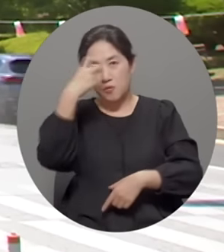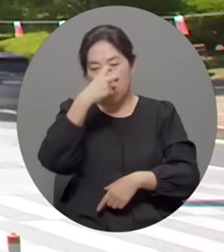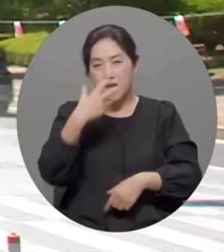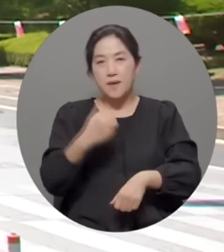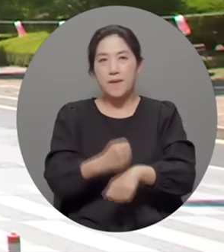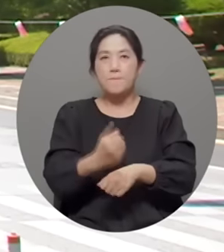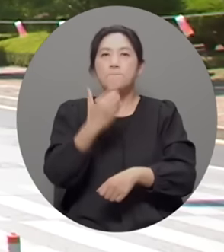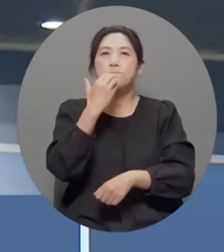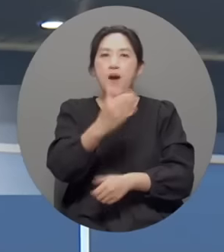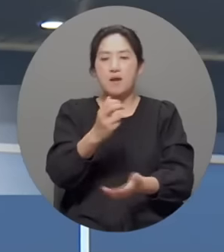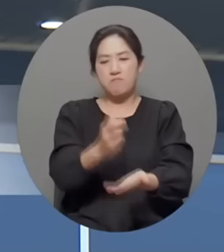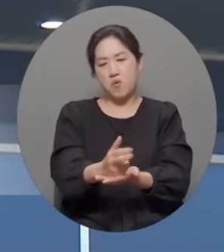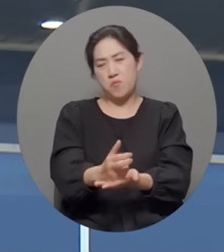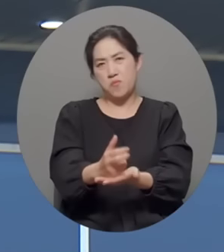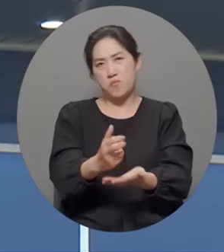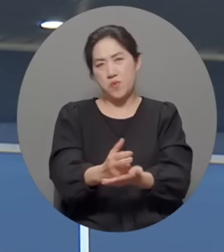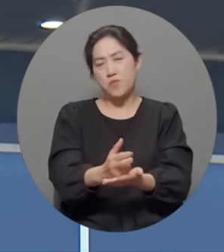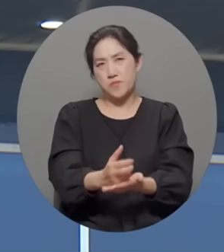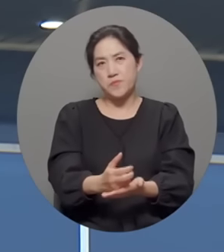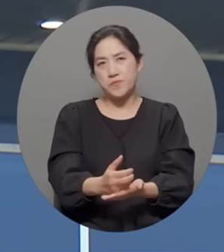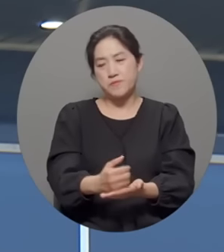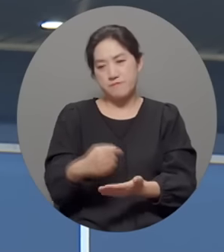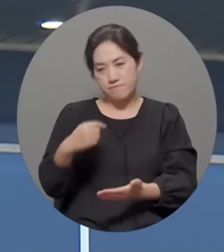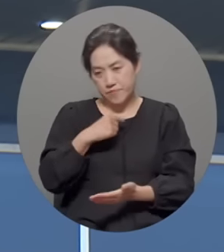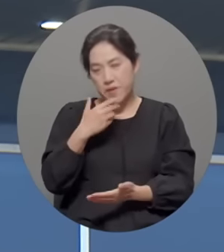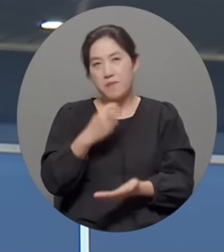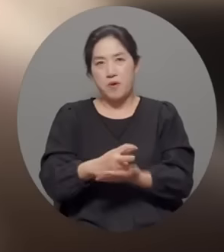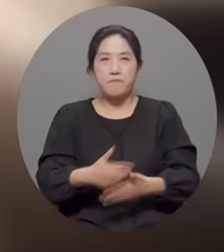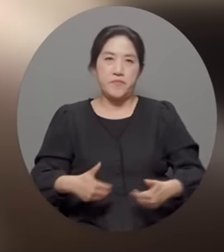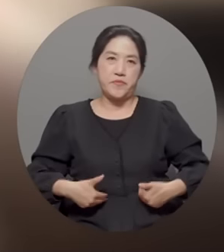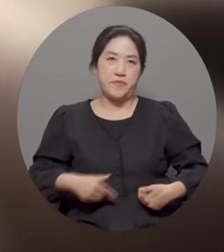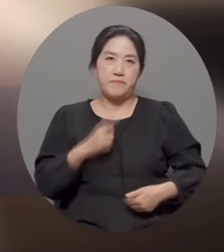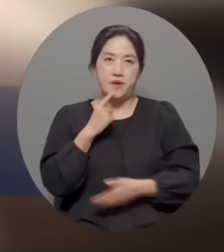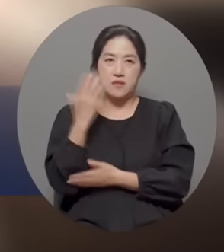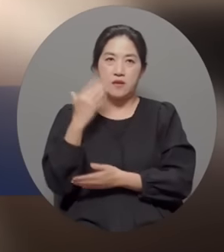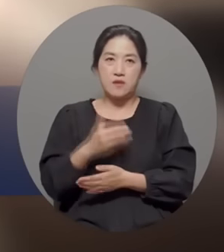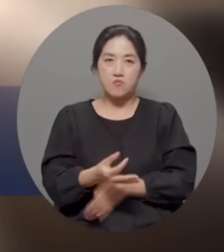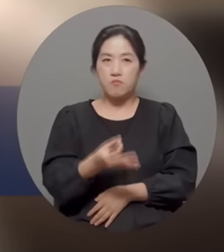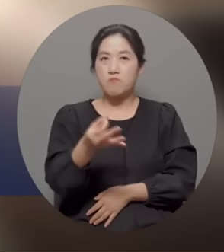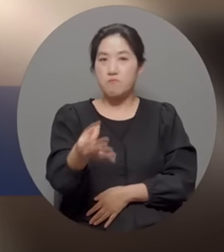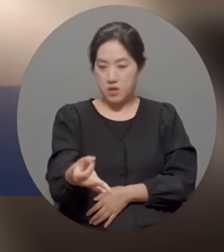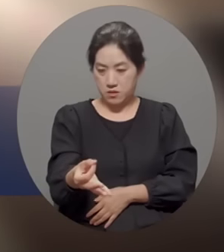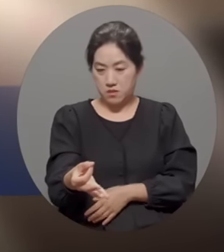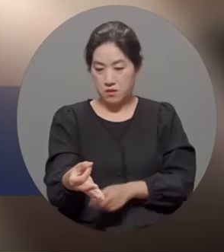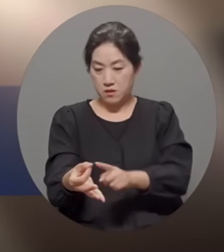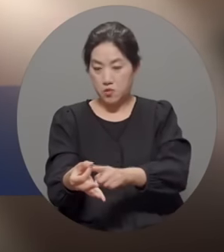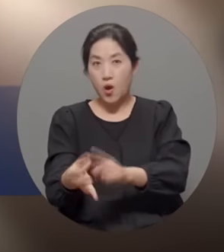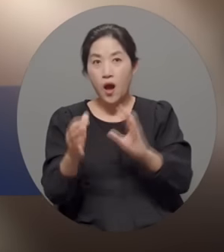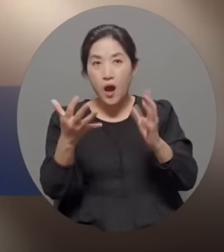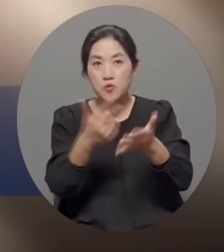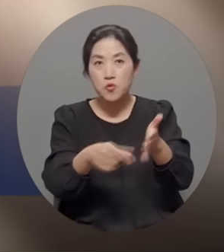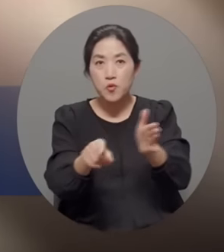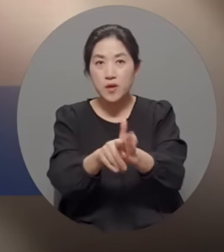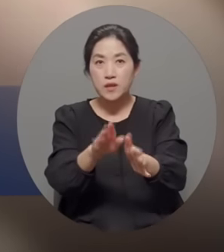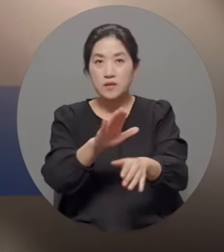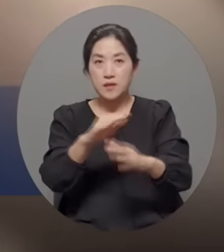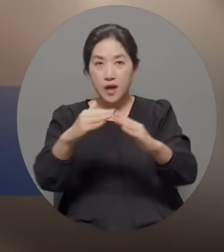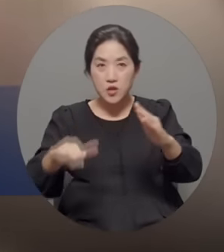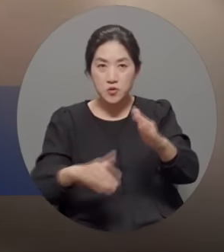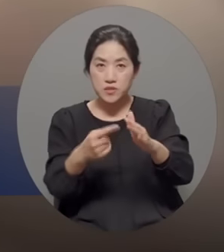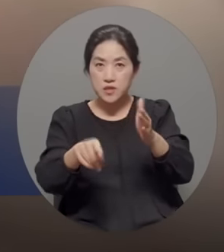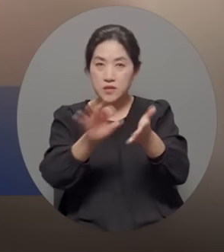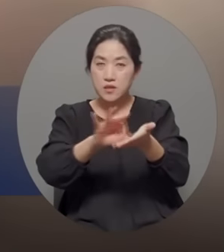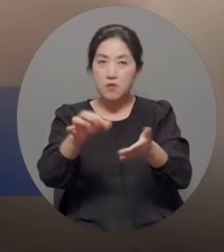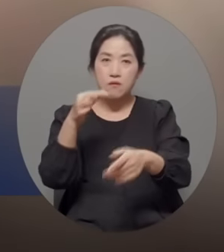할 수 있는 강제성 있는 제도가 필요하다고 지적합니다. 돈을 줬는데 잘 아동들을 위해서 가정을 위해서 잘